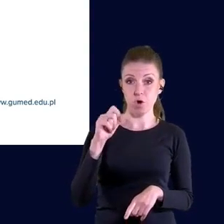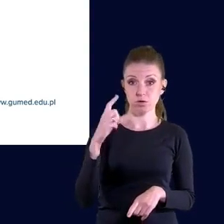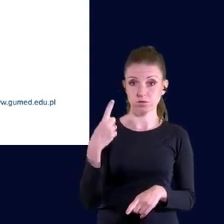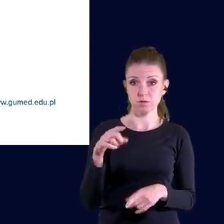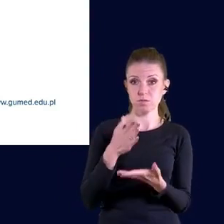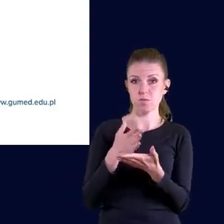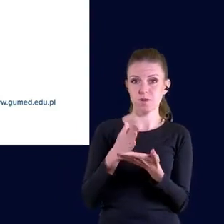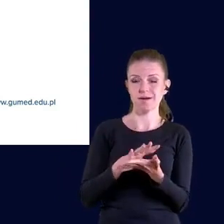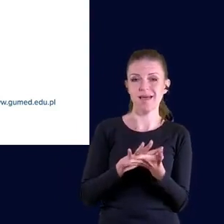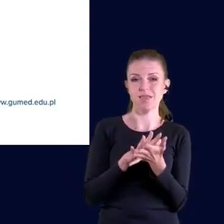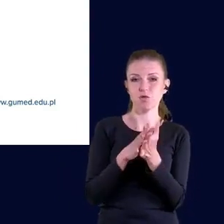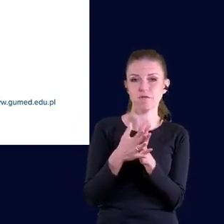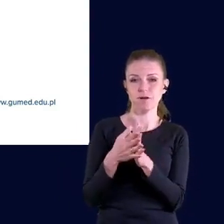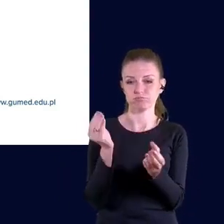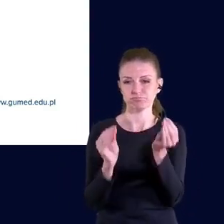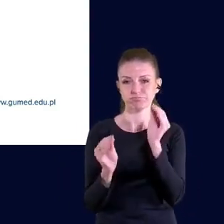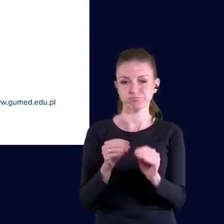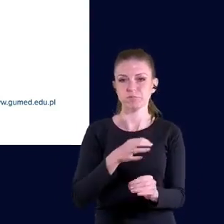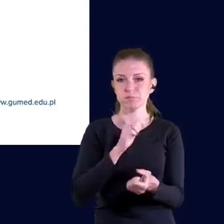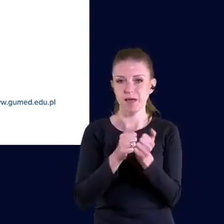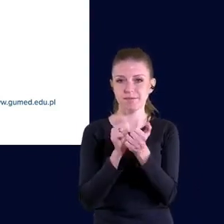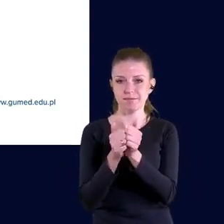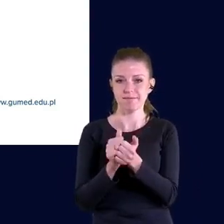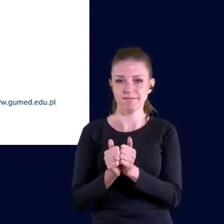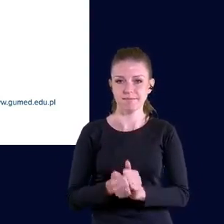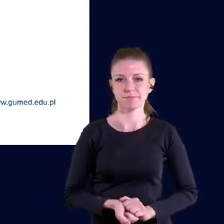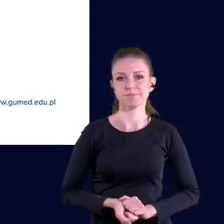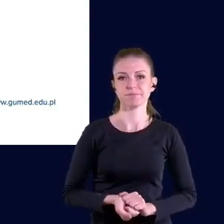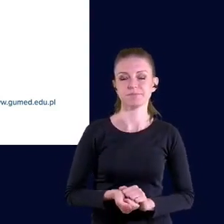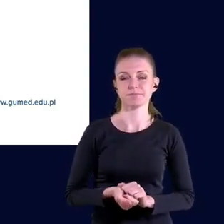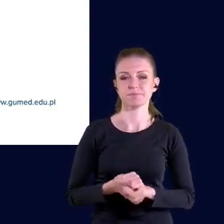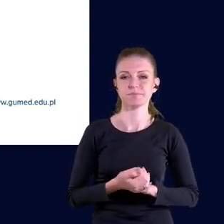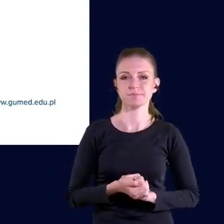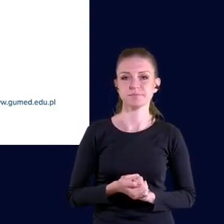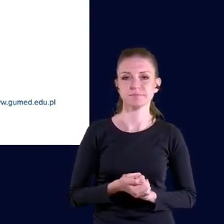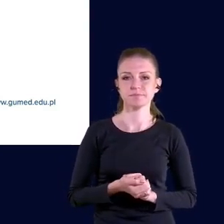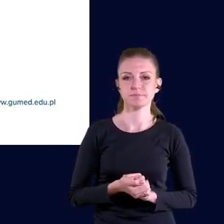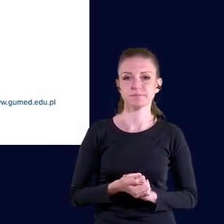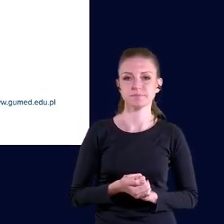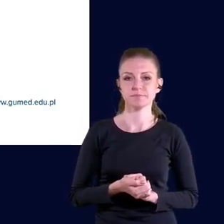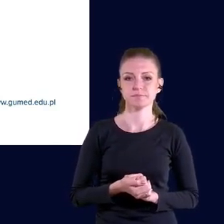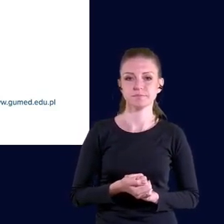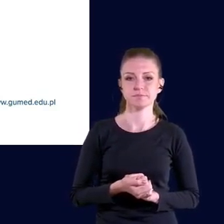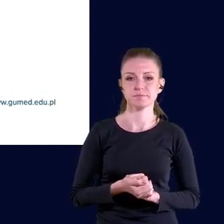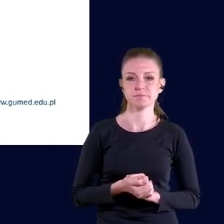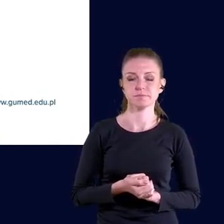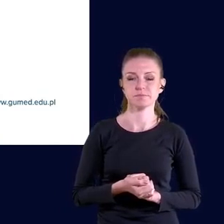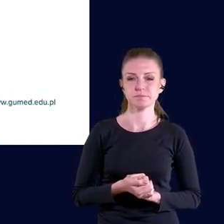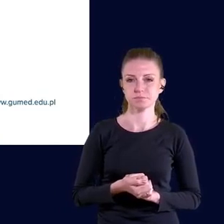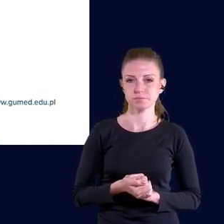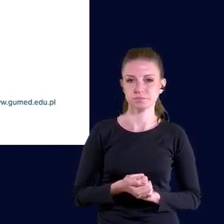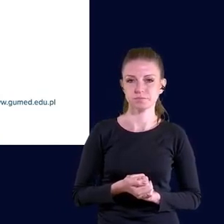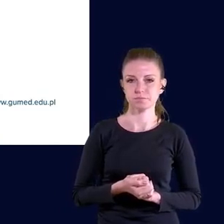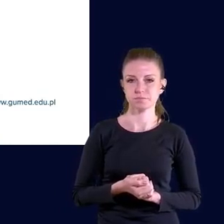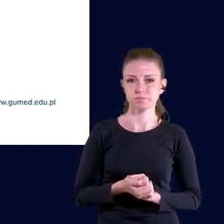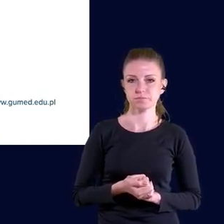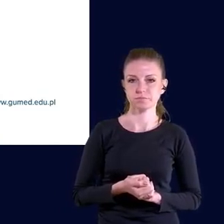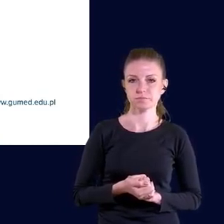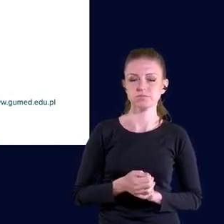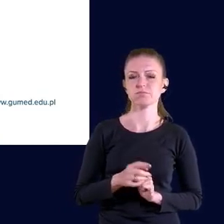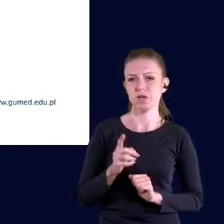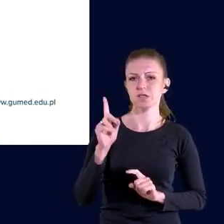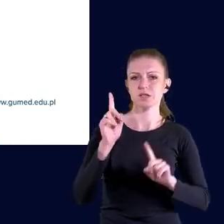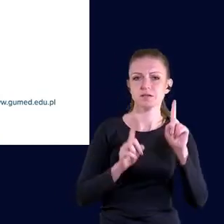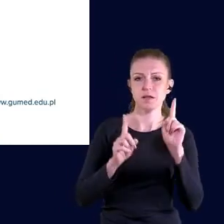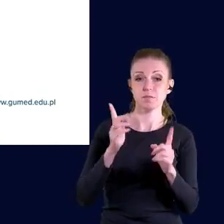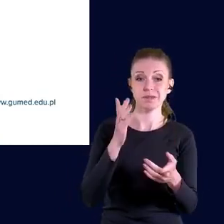geograficznej No ale jak widać tutaj na przedstawionym przykładzie No pojawiały się często tego typu problemów podczas